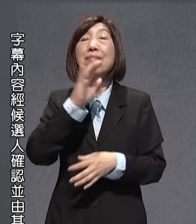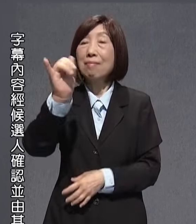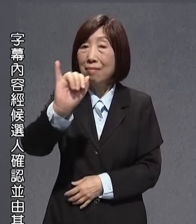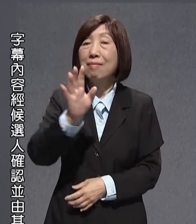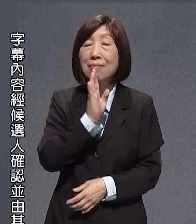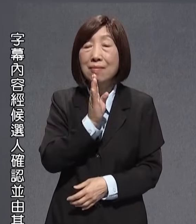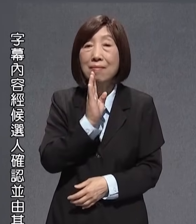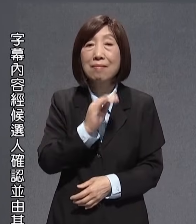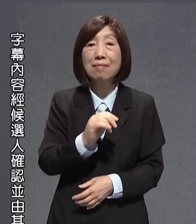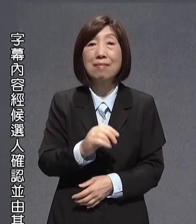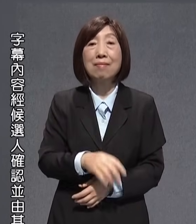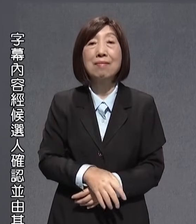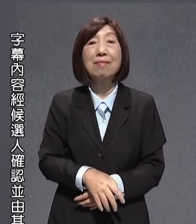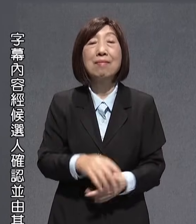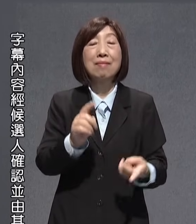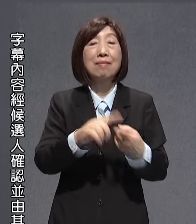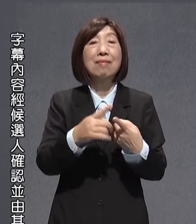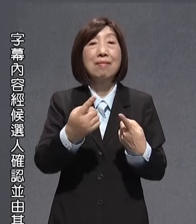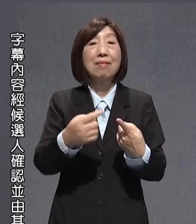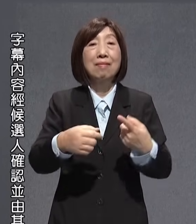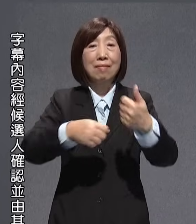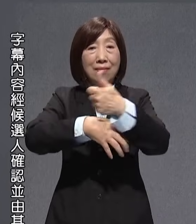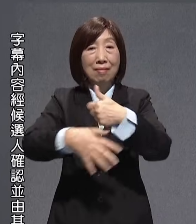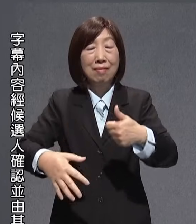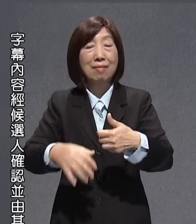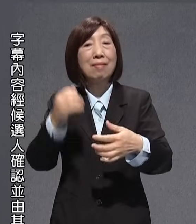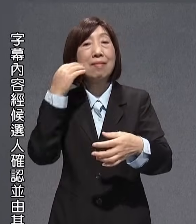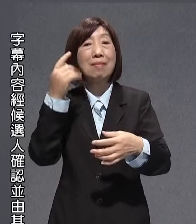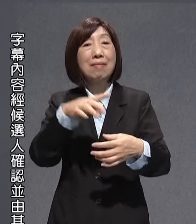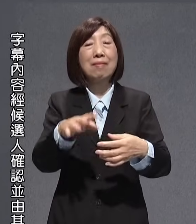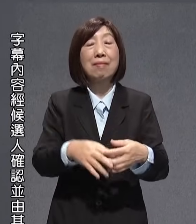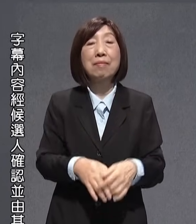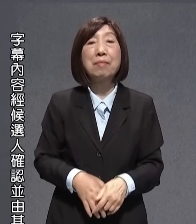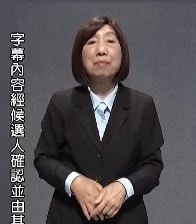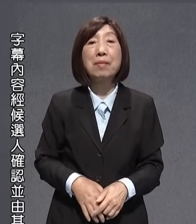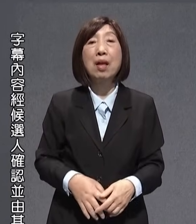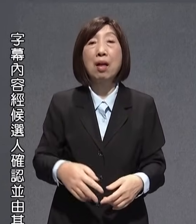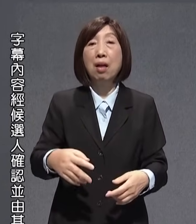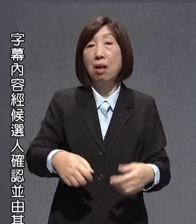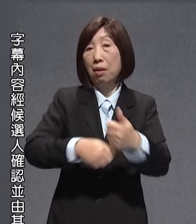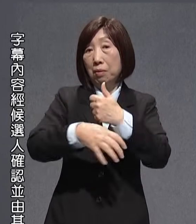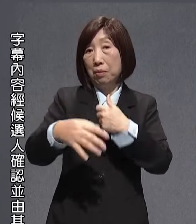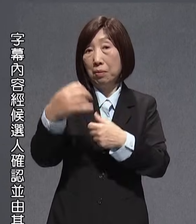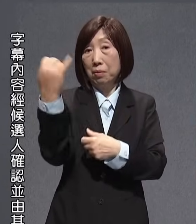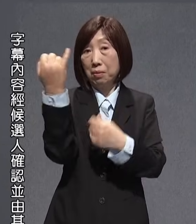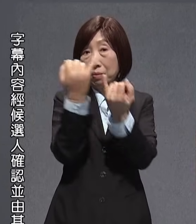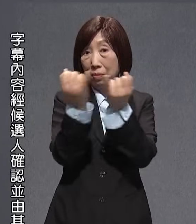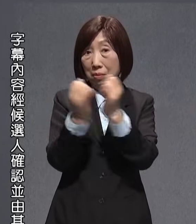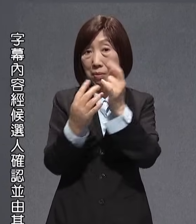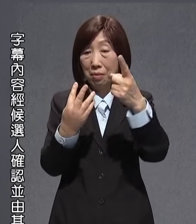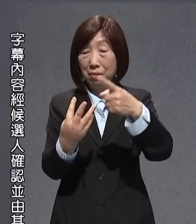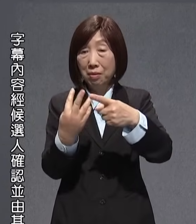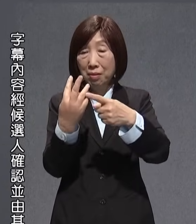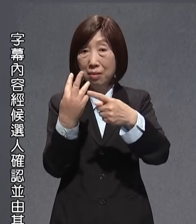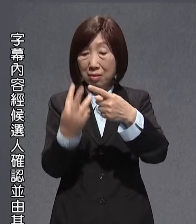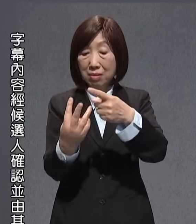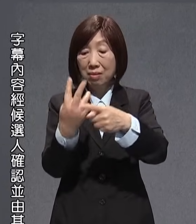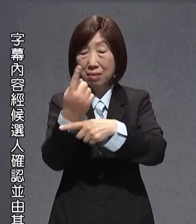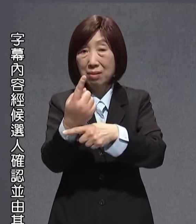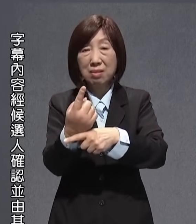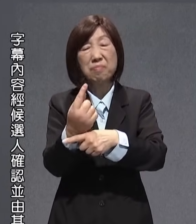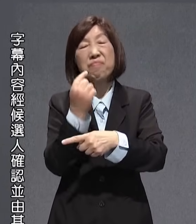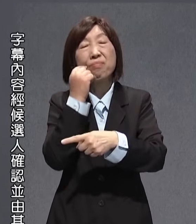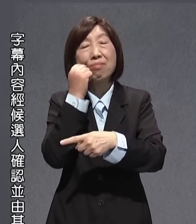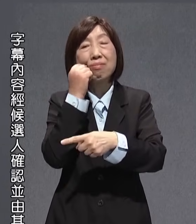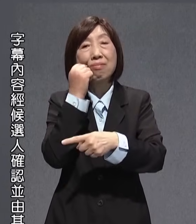性，啊，您的搭档也是女性，所以未来讲你的女性阁员要高到1/3哦，我看是真歹做到够。